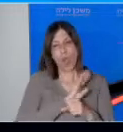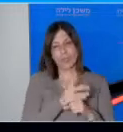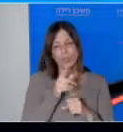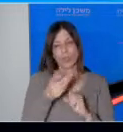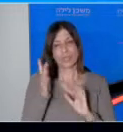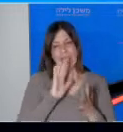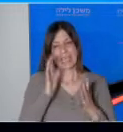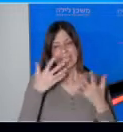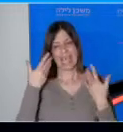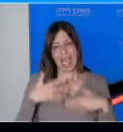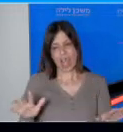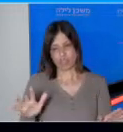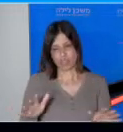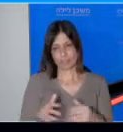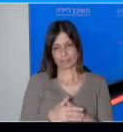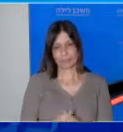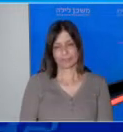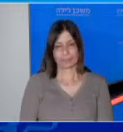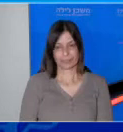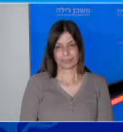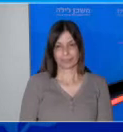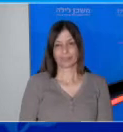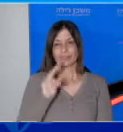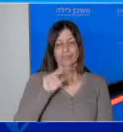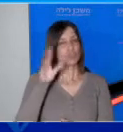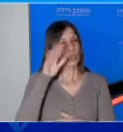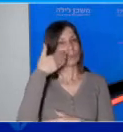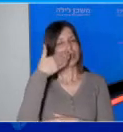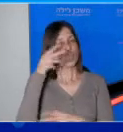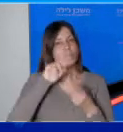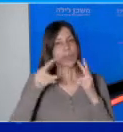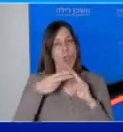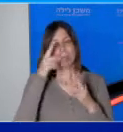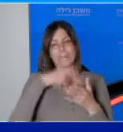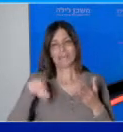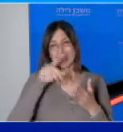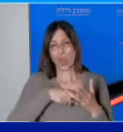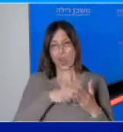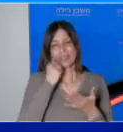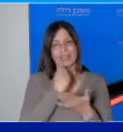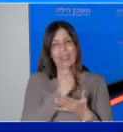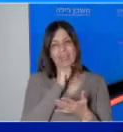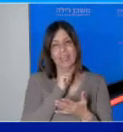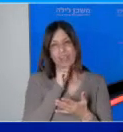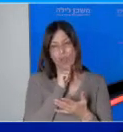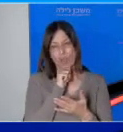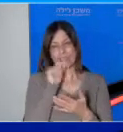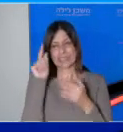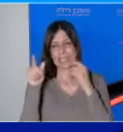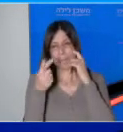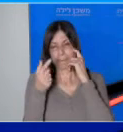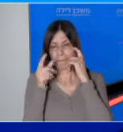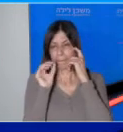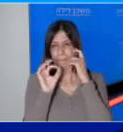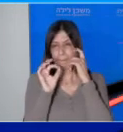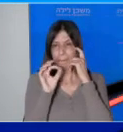יחסית חלש. עכשיו אגב, עיניו, יש עוד מדינות בעולם שמבטלות את התו הירוק או אותה, איך שזה לא נקרא, אצלן,